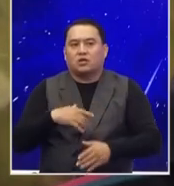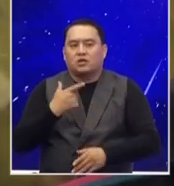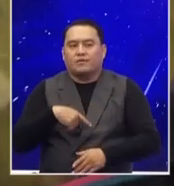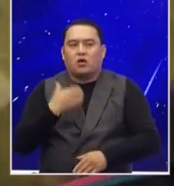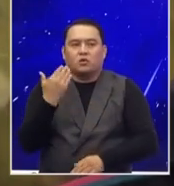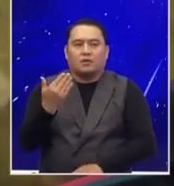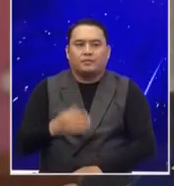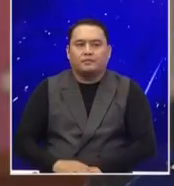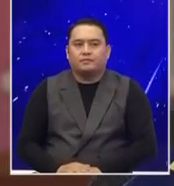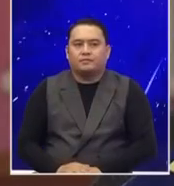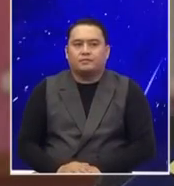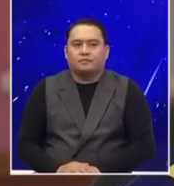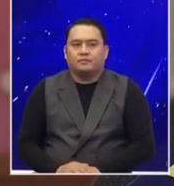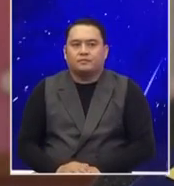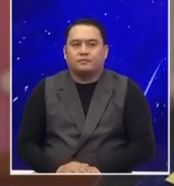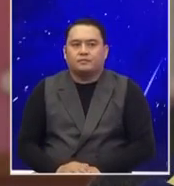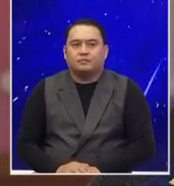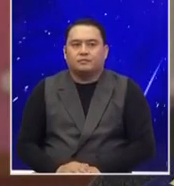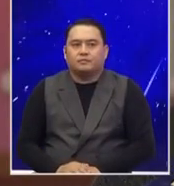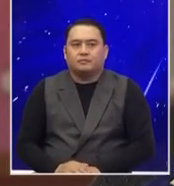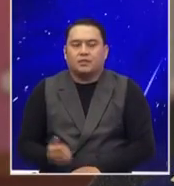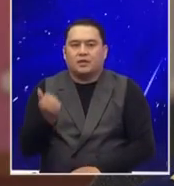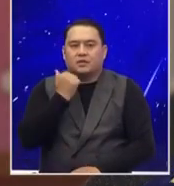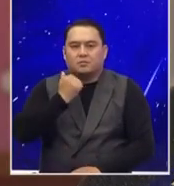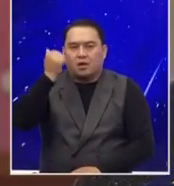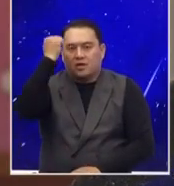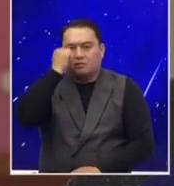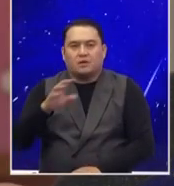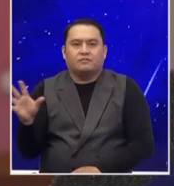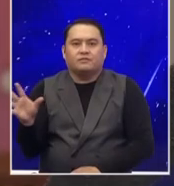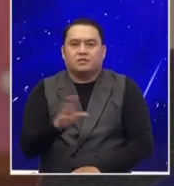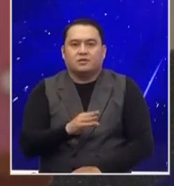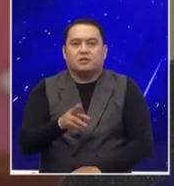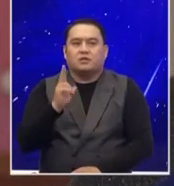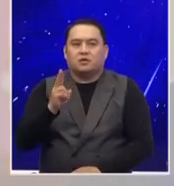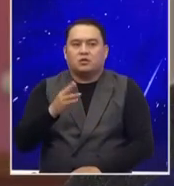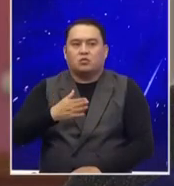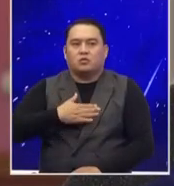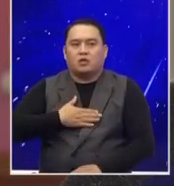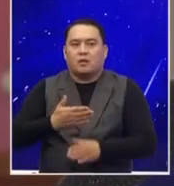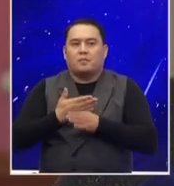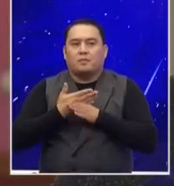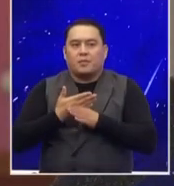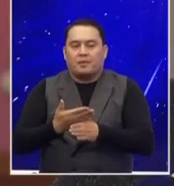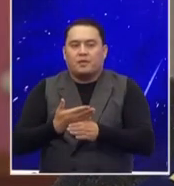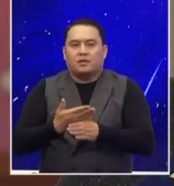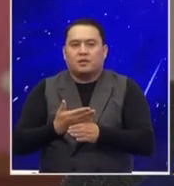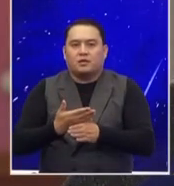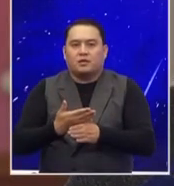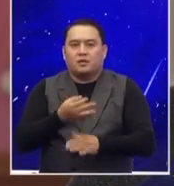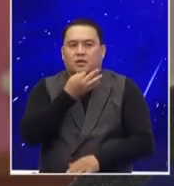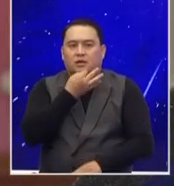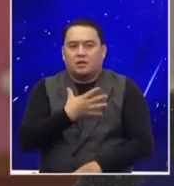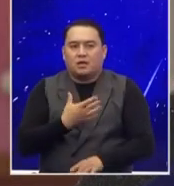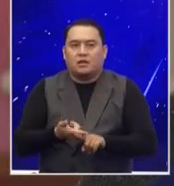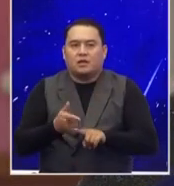Асема Урузбаева. Спасибо всем, которые нам помогают. Нам очень